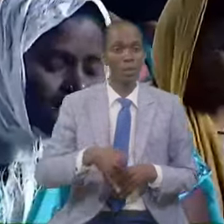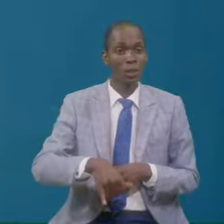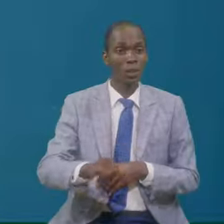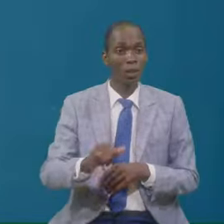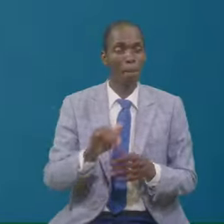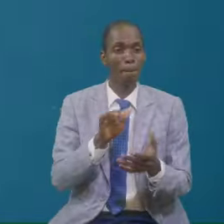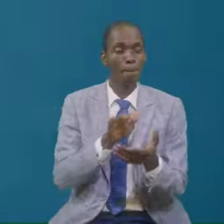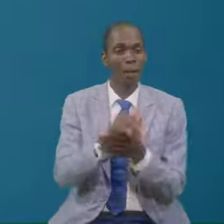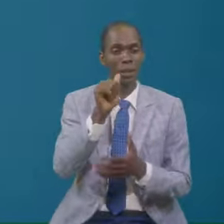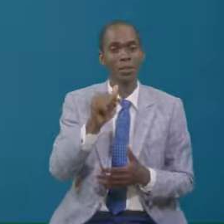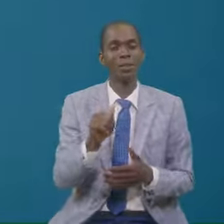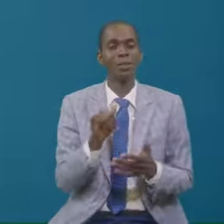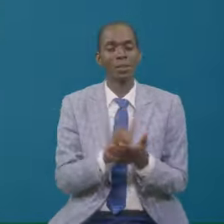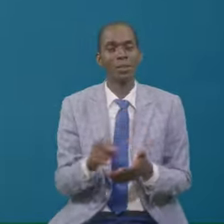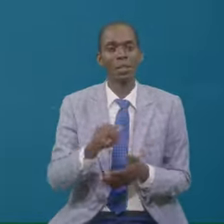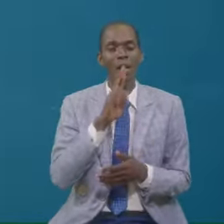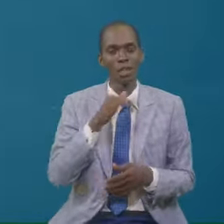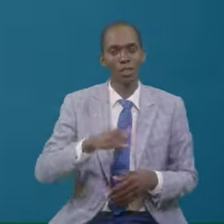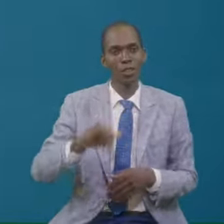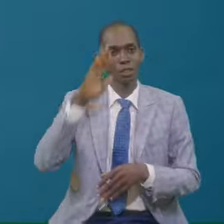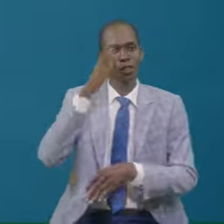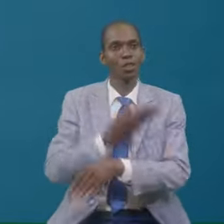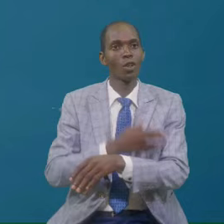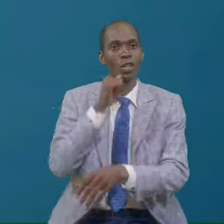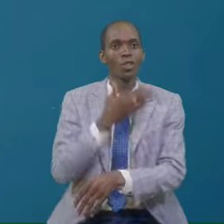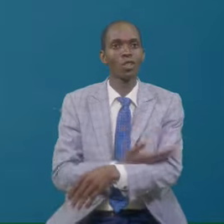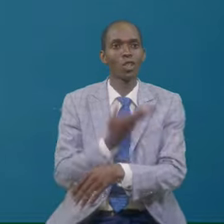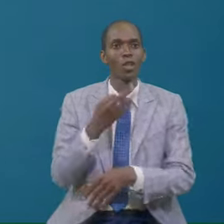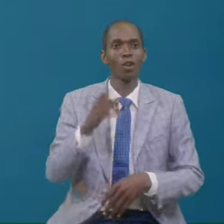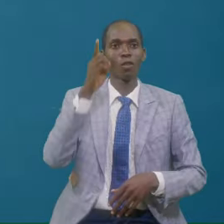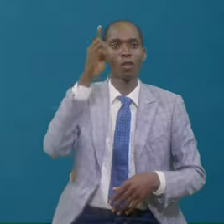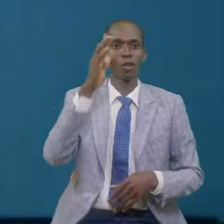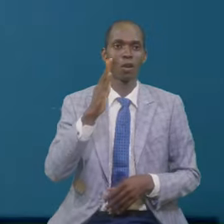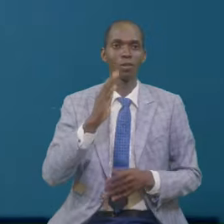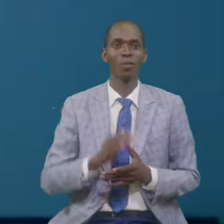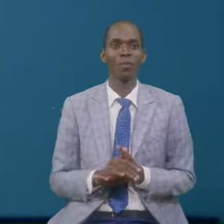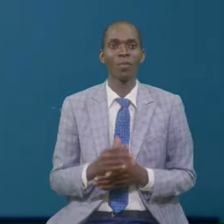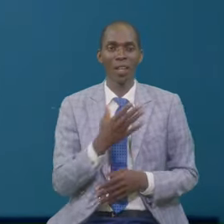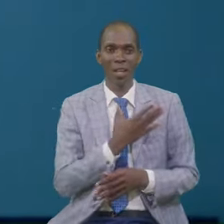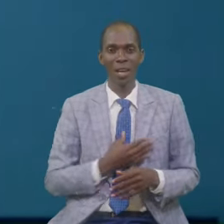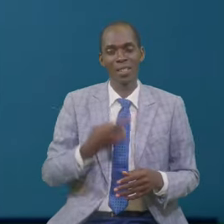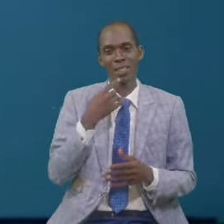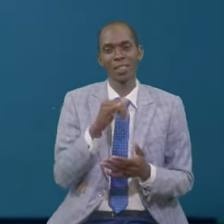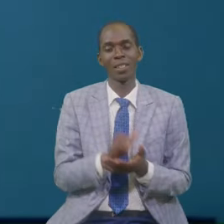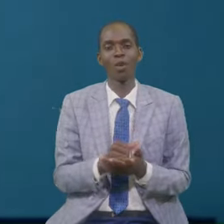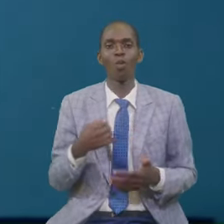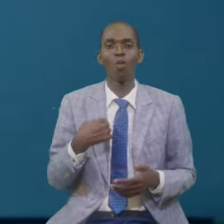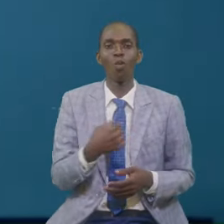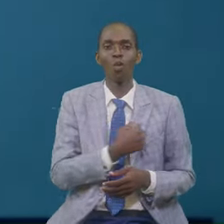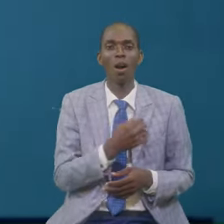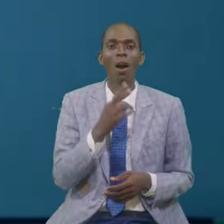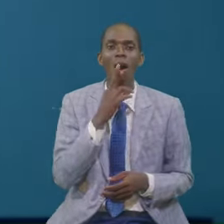of God. దేవుని కుమారులుగా కుమార్తెలుగా పేరుకు మాత్రం పిలువబడుతున్నారు. And they say, we're righteous. ఆరు